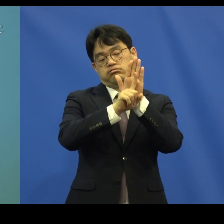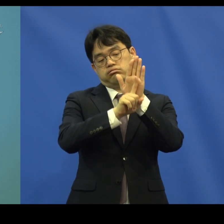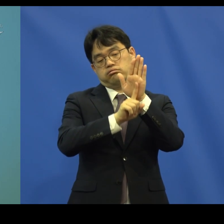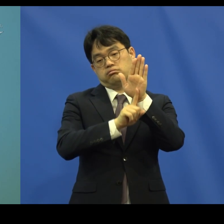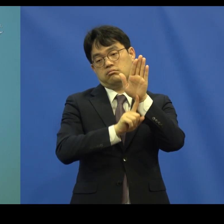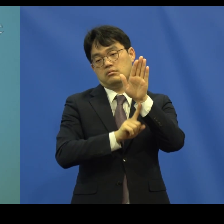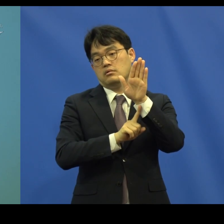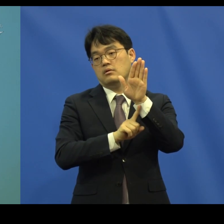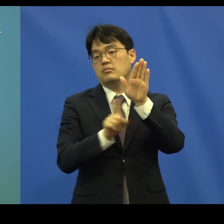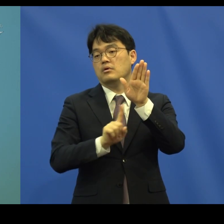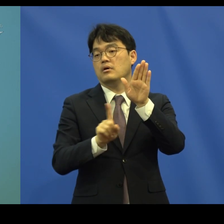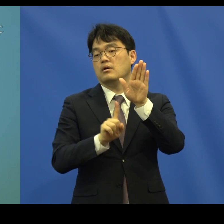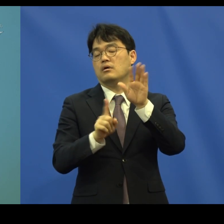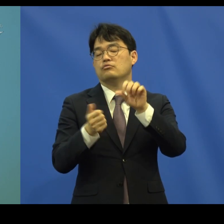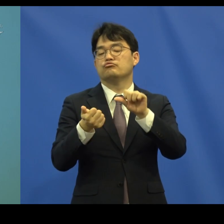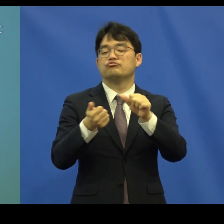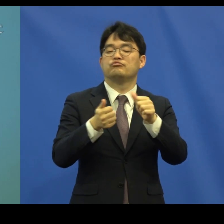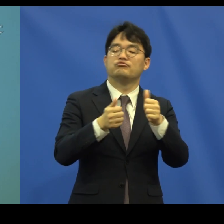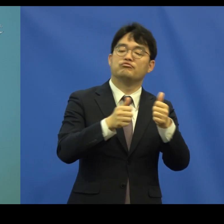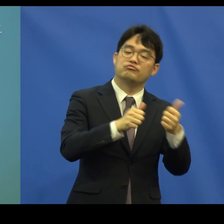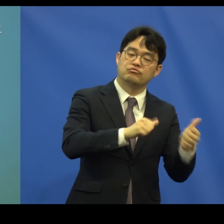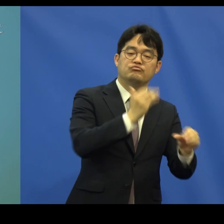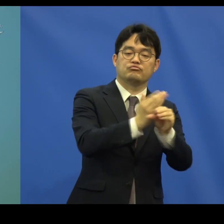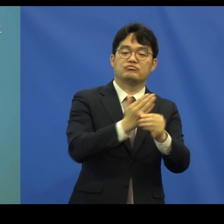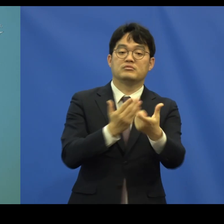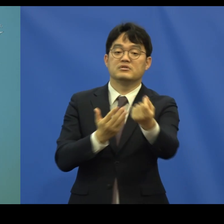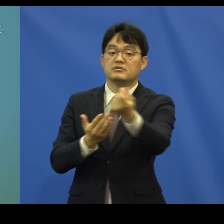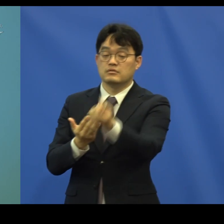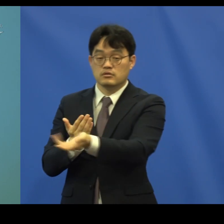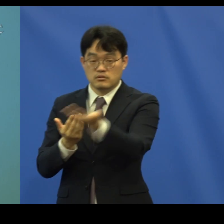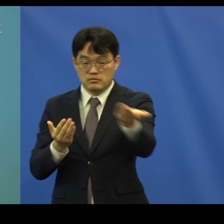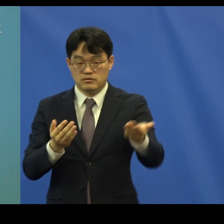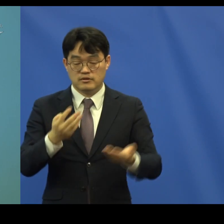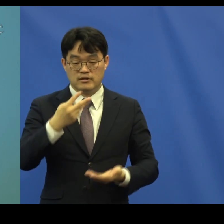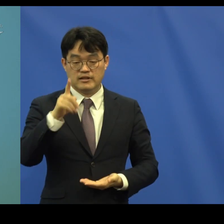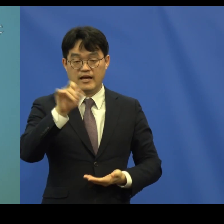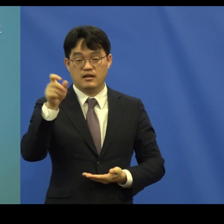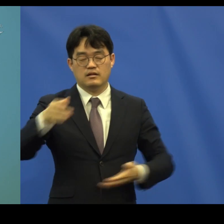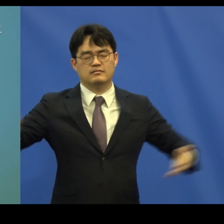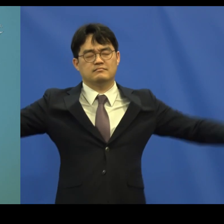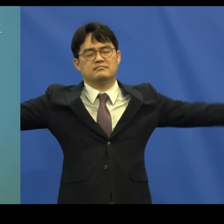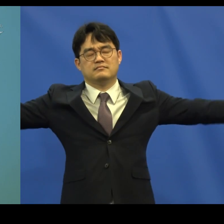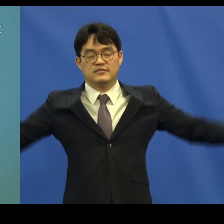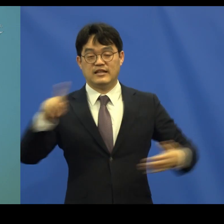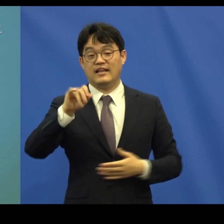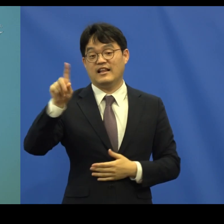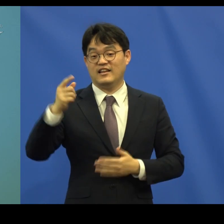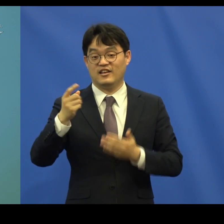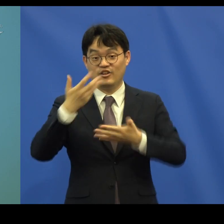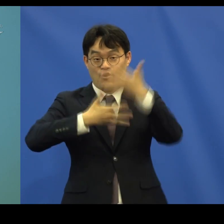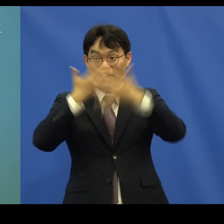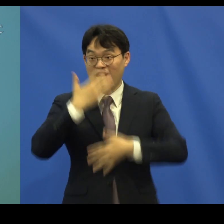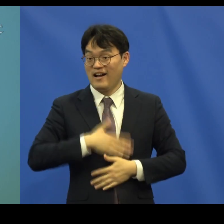찬 바다에서 몸이 차가워지면, 온도가 떨어지면 죽는 거죠. 무서운 겁니다. 온도가 떨어지는